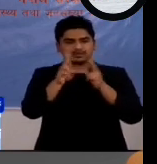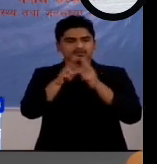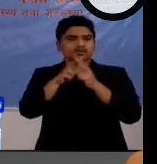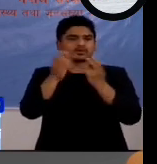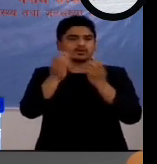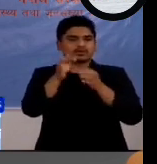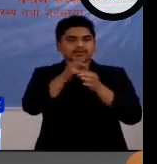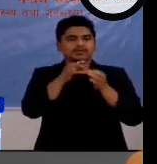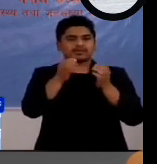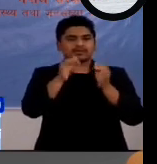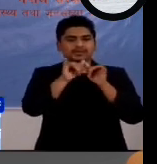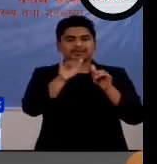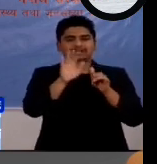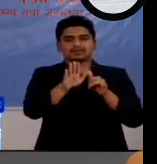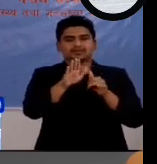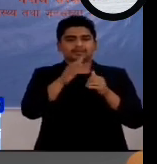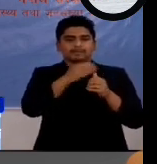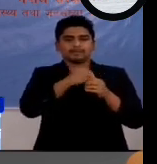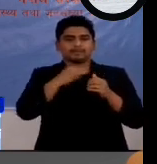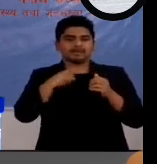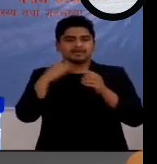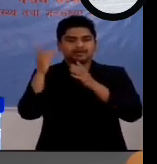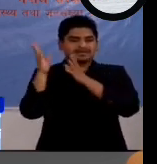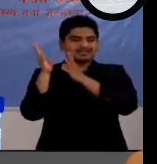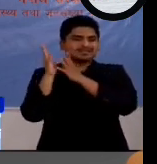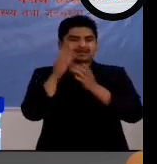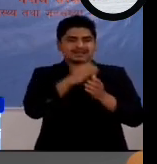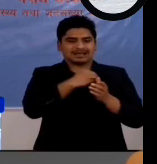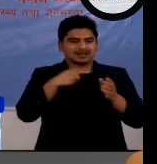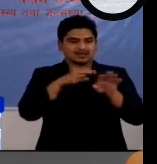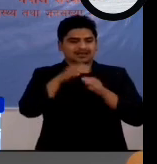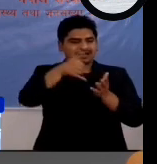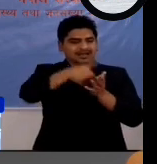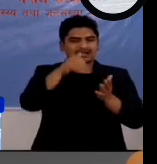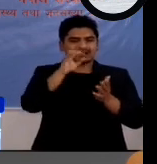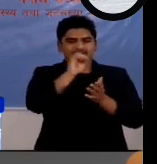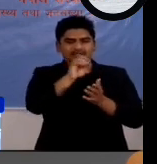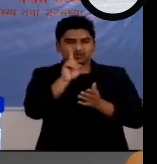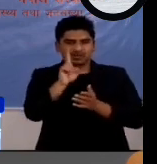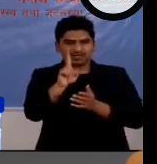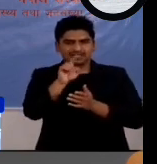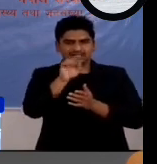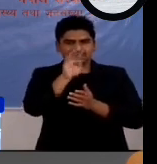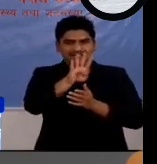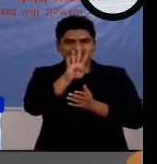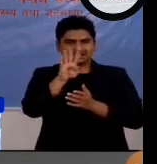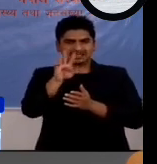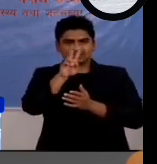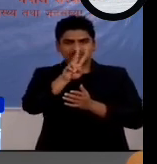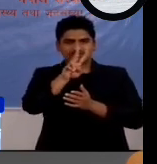गर्न मिल्ने व्यवस्था मिलाएका छौँ। मेडिकलको ड्युटी डाक्टरलाई हाम्रो ल्यान्डलाइन नम्बर